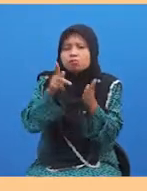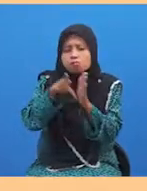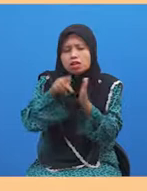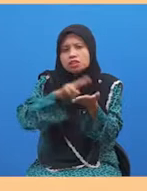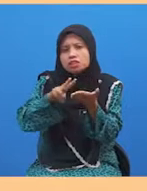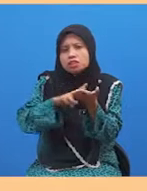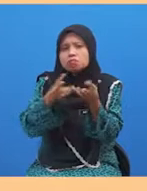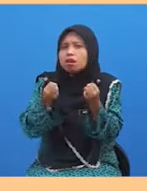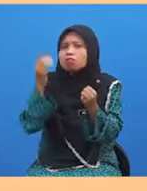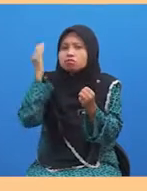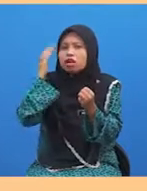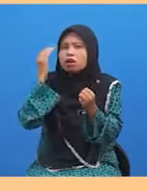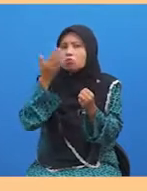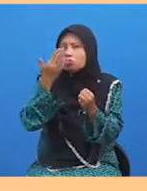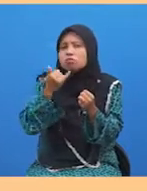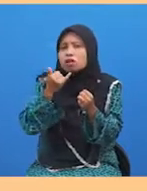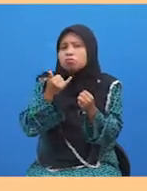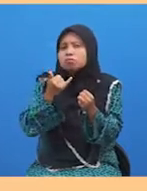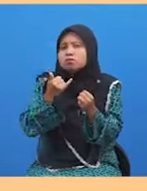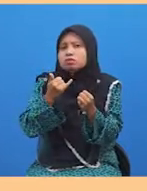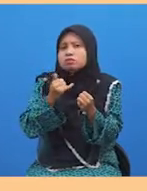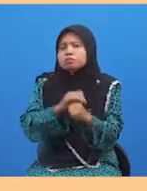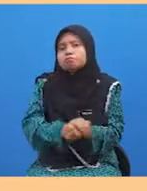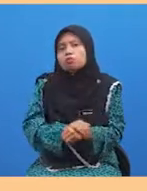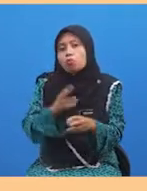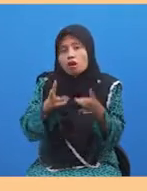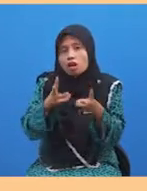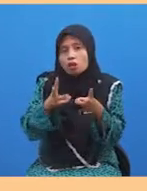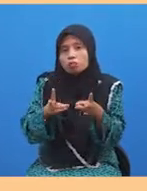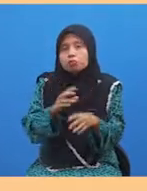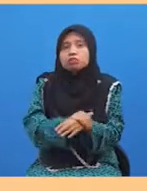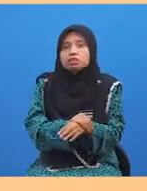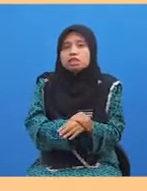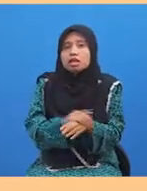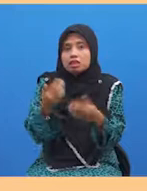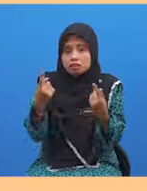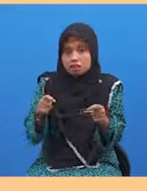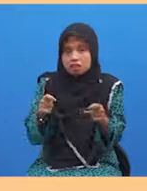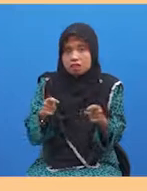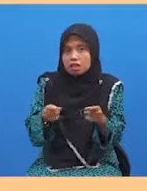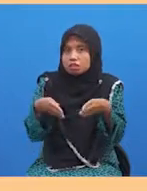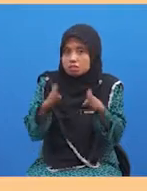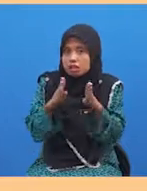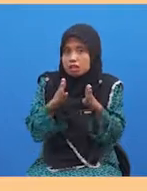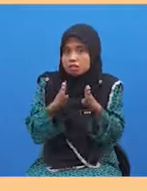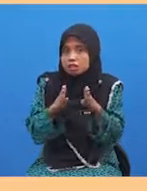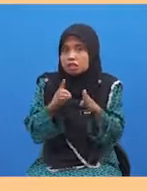Siron mengalami komplikasi yang sama walaupun telah